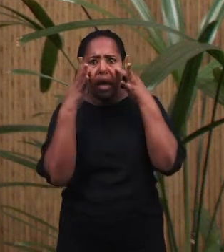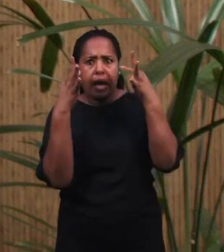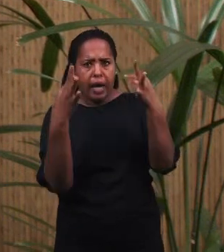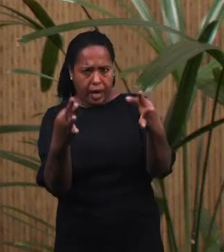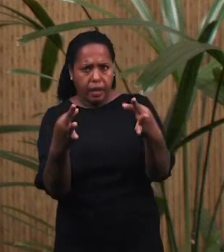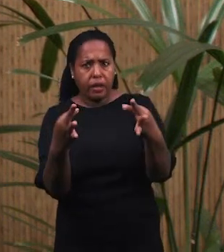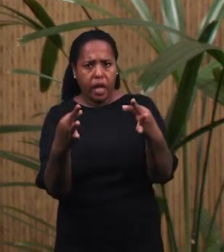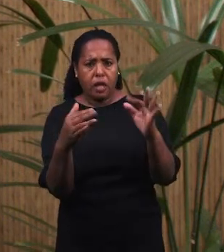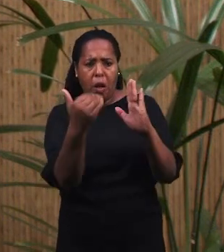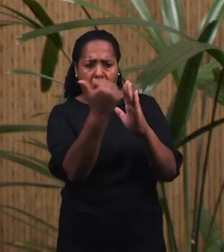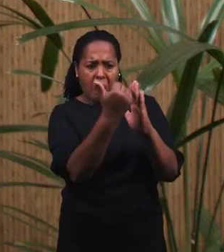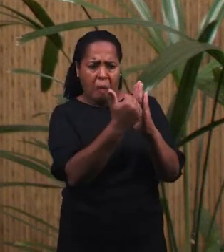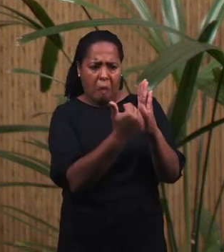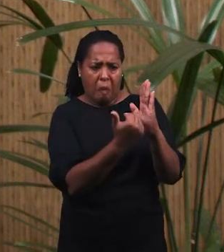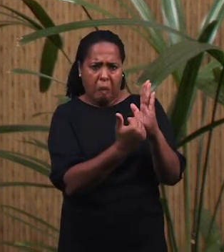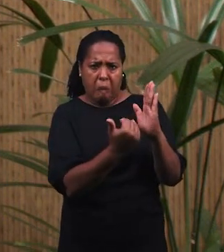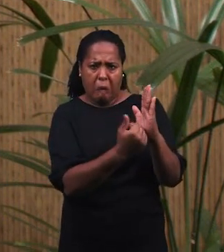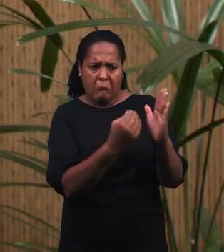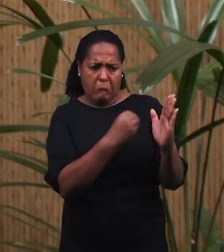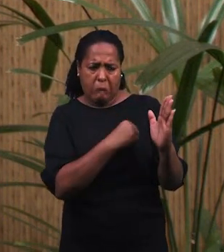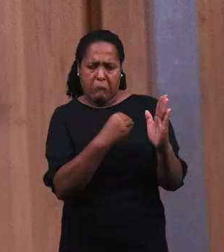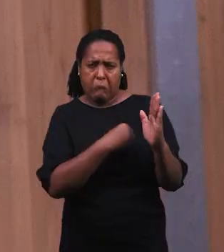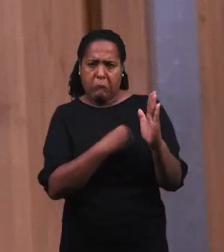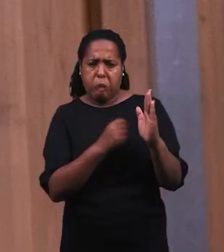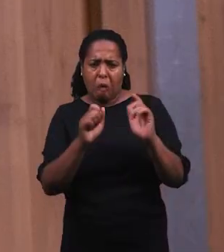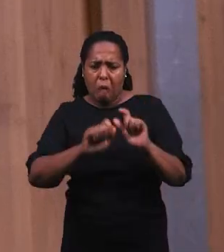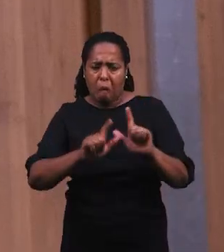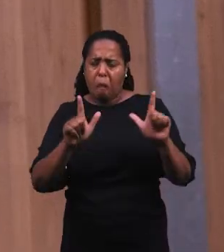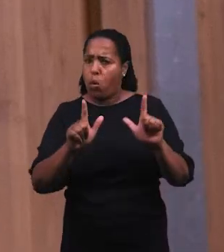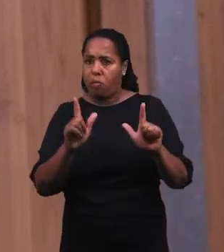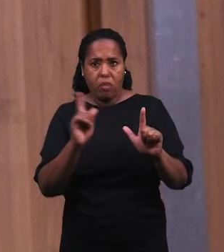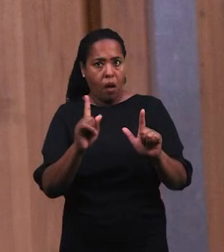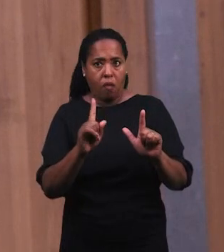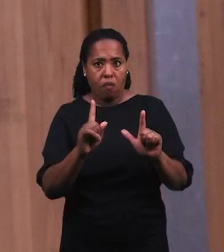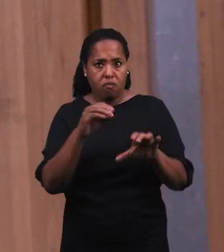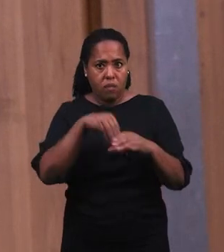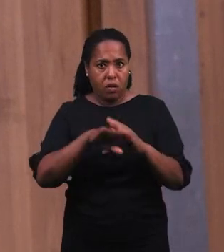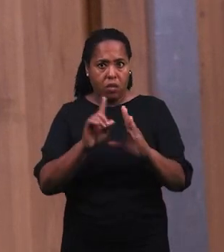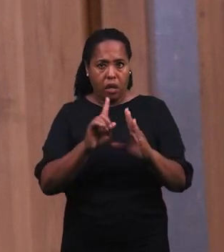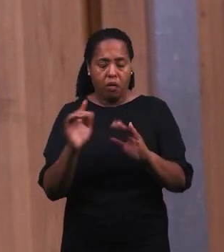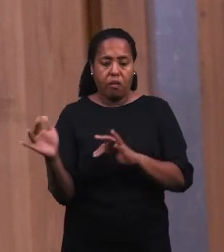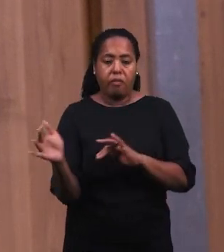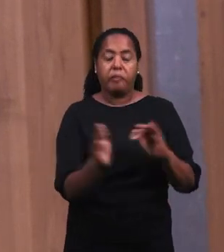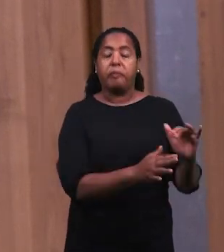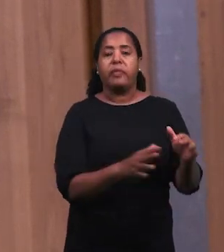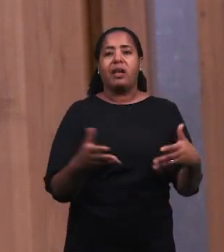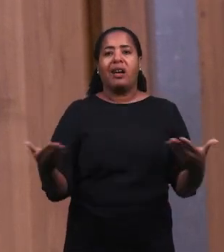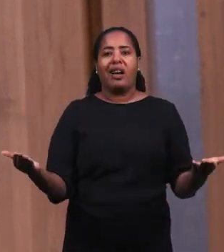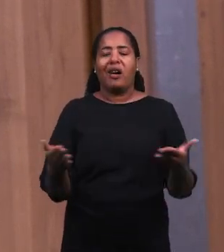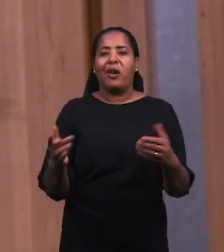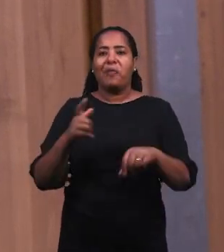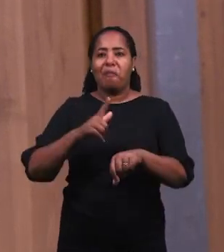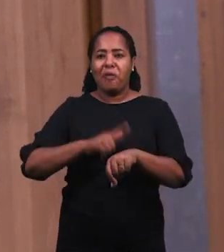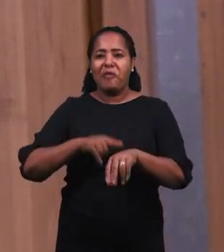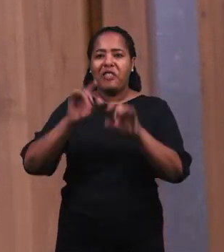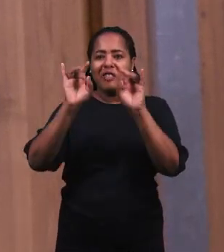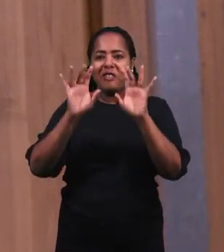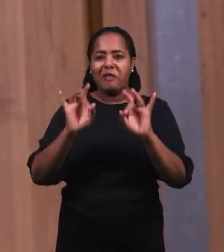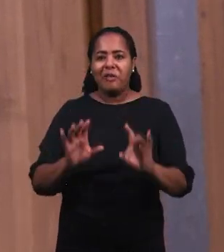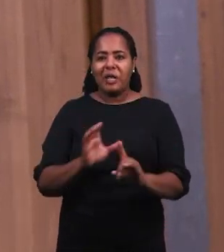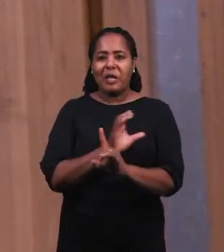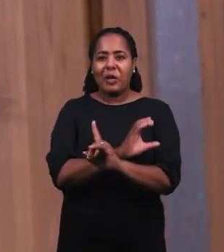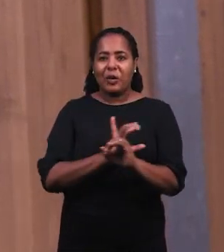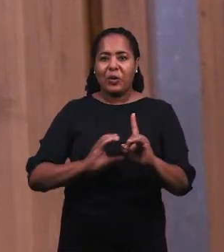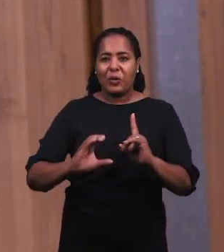нужно бодрствовать, чтобы никакие нечистые программы не входили в дома их. Сейчас